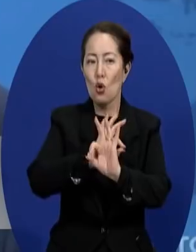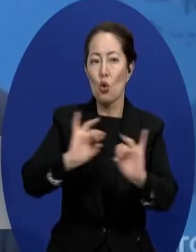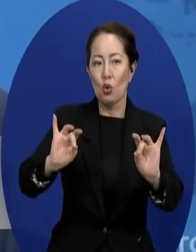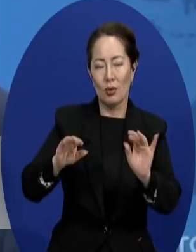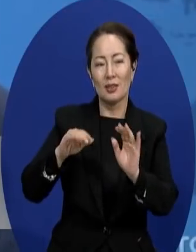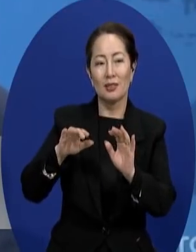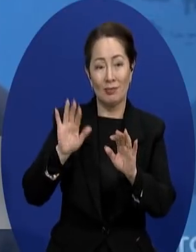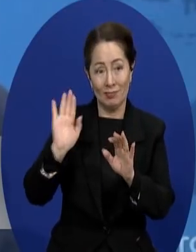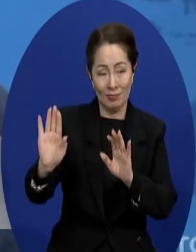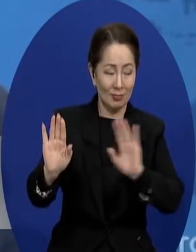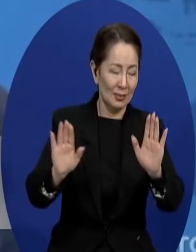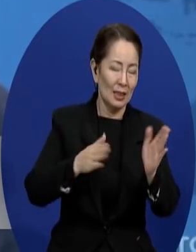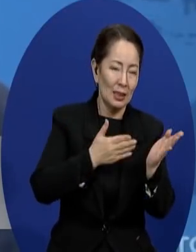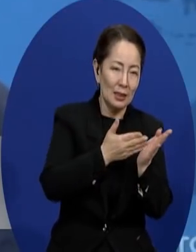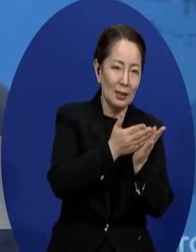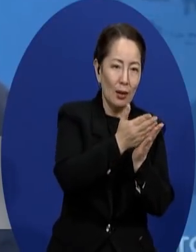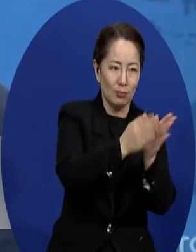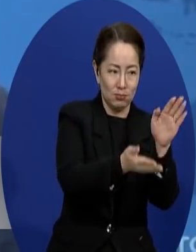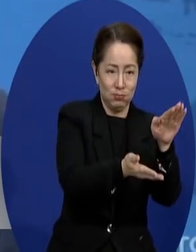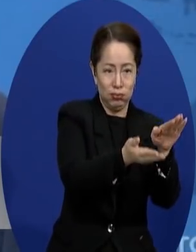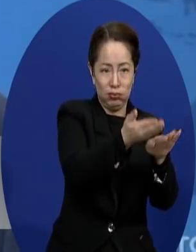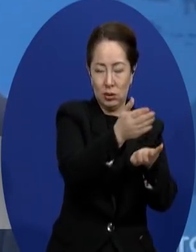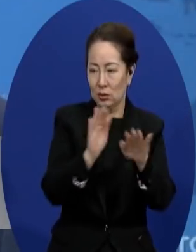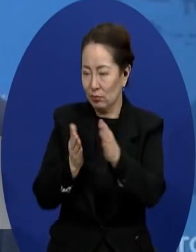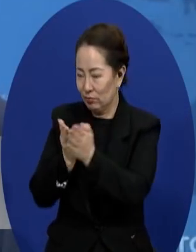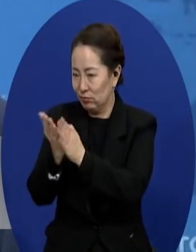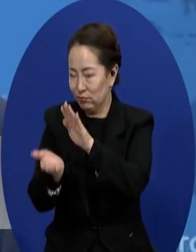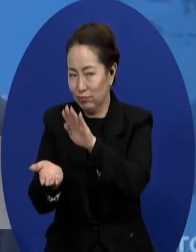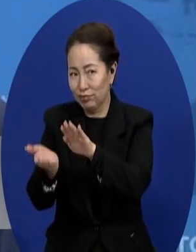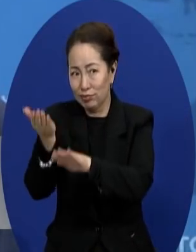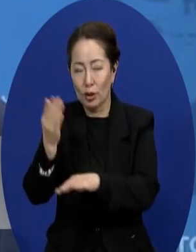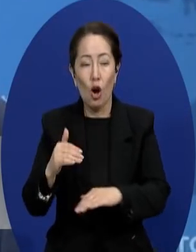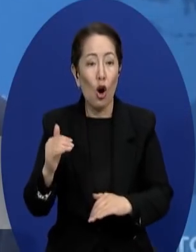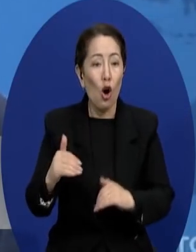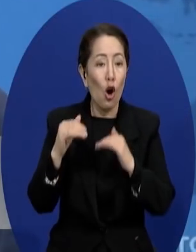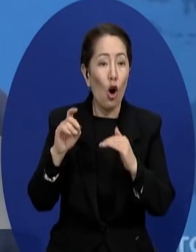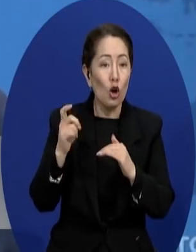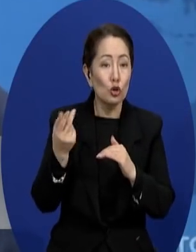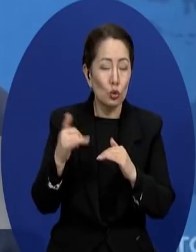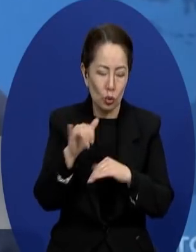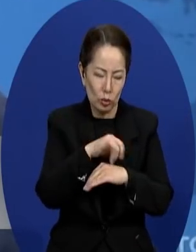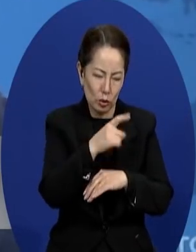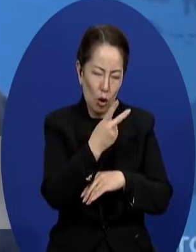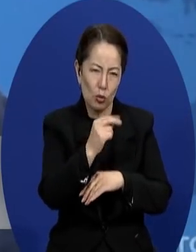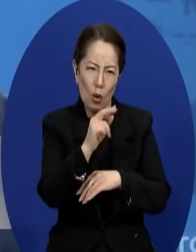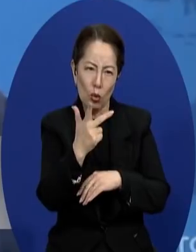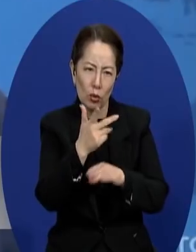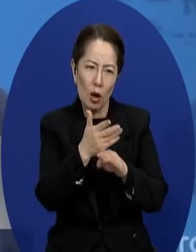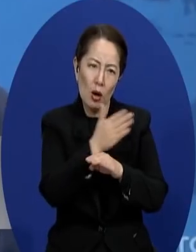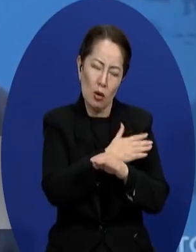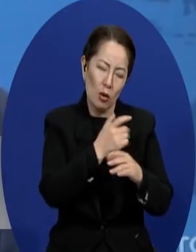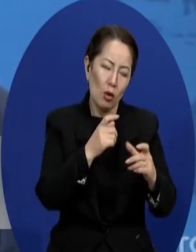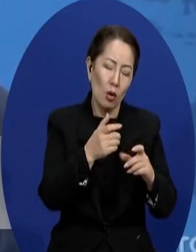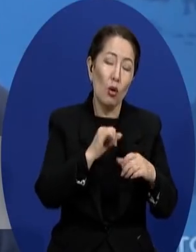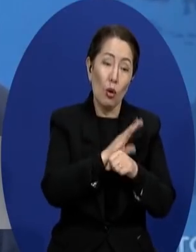байгаа. Гэвч нарийн харвал хөгжингүй орнуудын эдийн засаг ирэх 2023 он гэхэд цар дахлын өмнөх өсөлтийн үедээ хүрэх